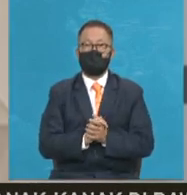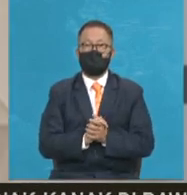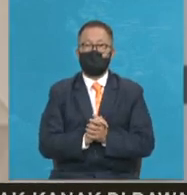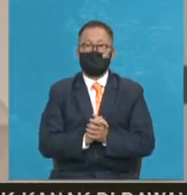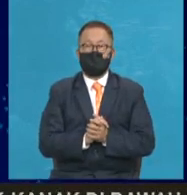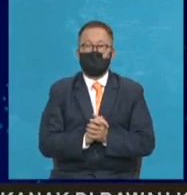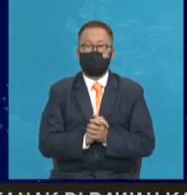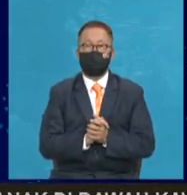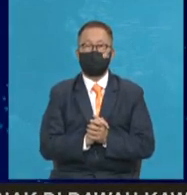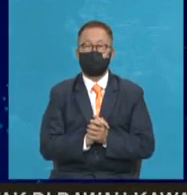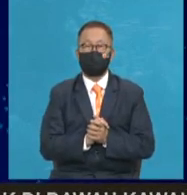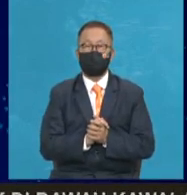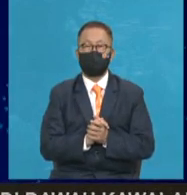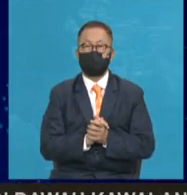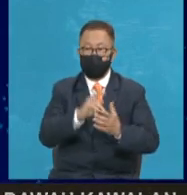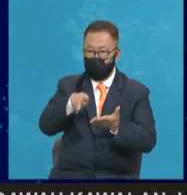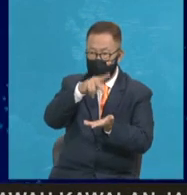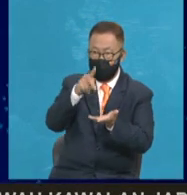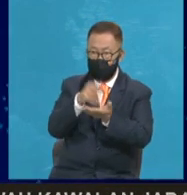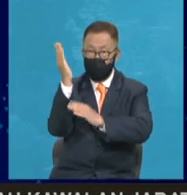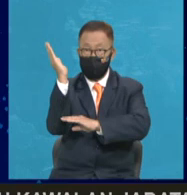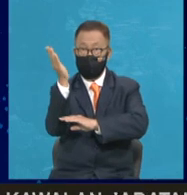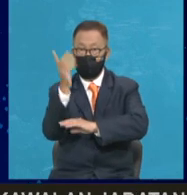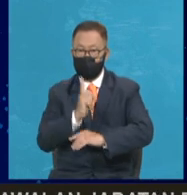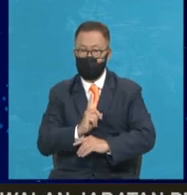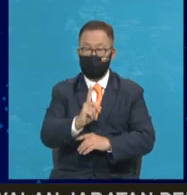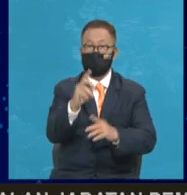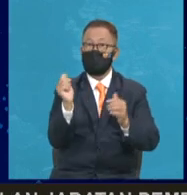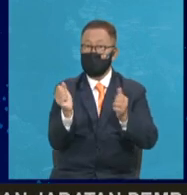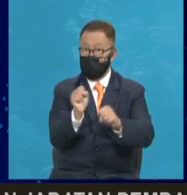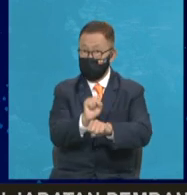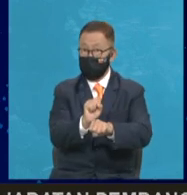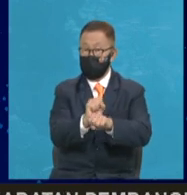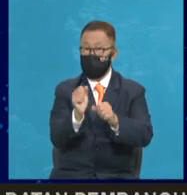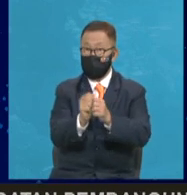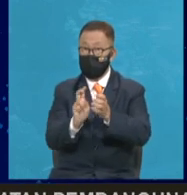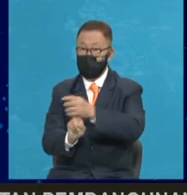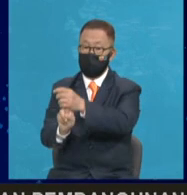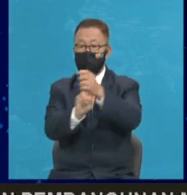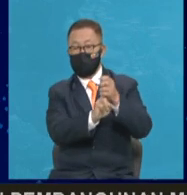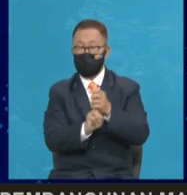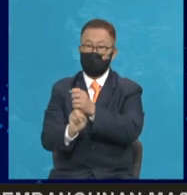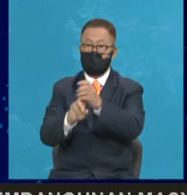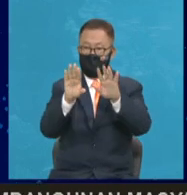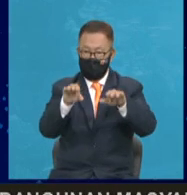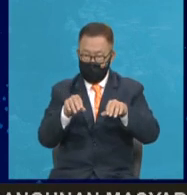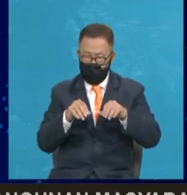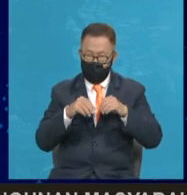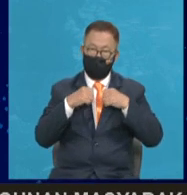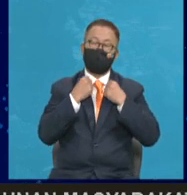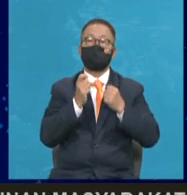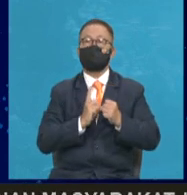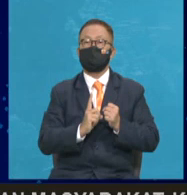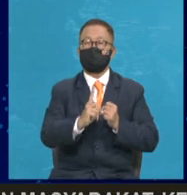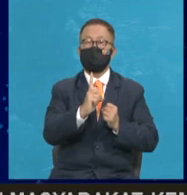hai hai Hai pusat dakwah islamiyah dengan kerjasama persatuan persatuan mualaf seluruh negara meneruskan